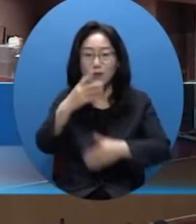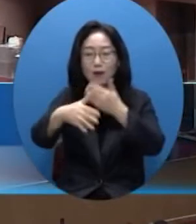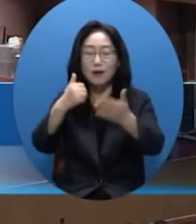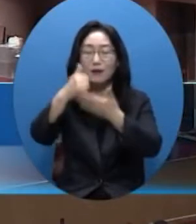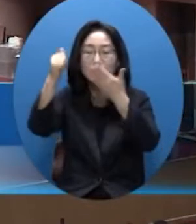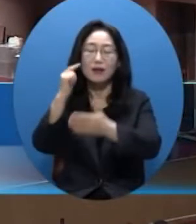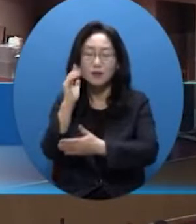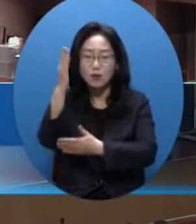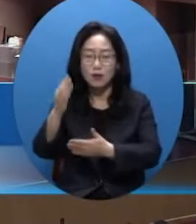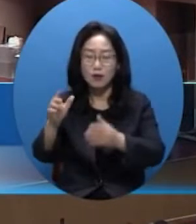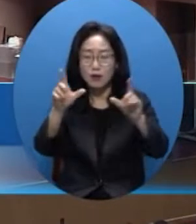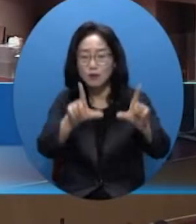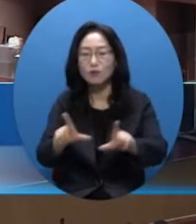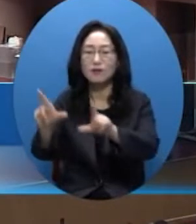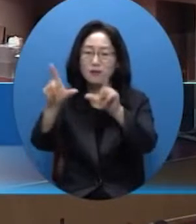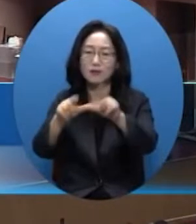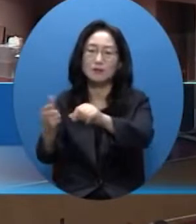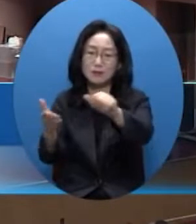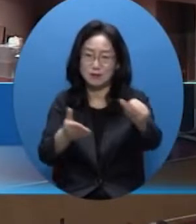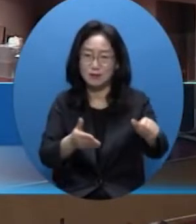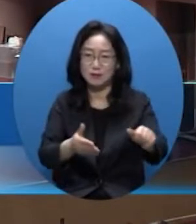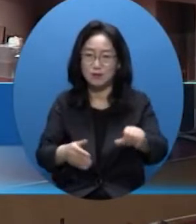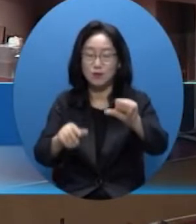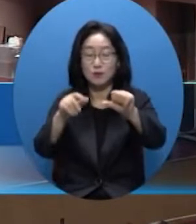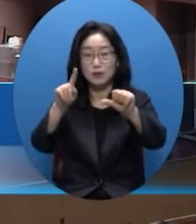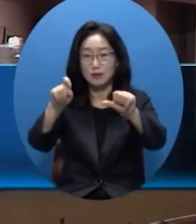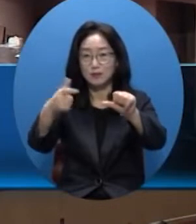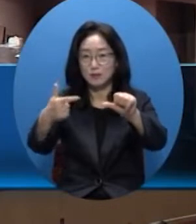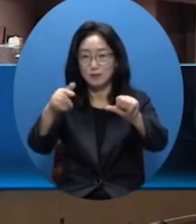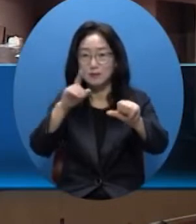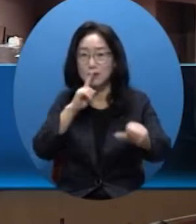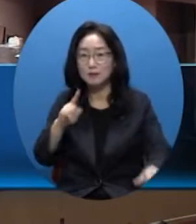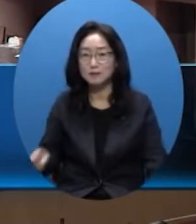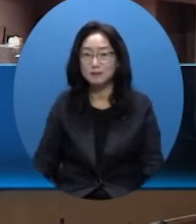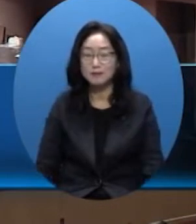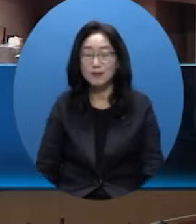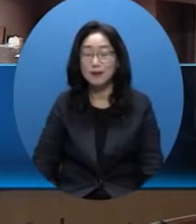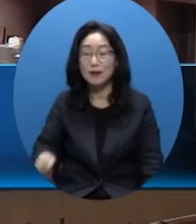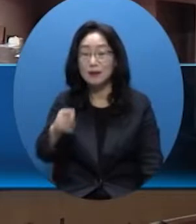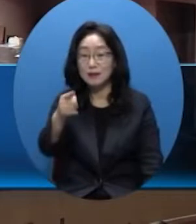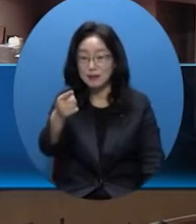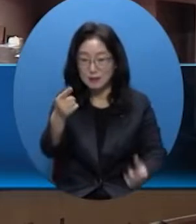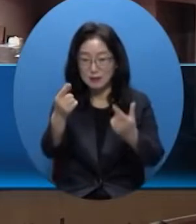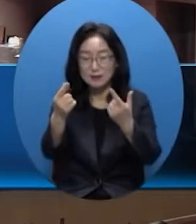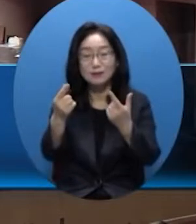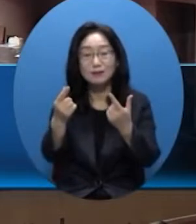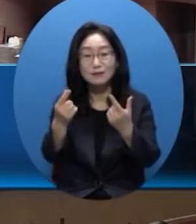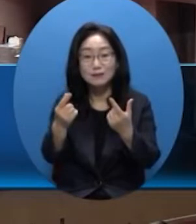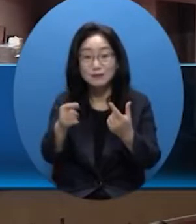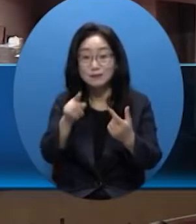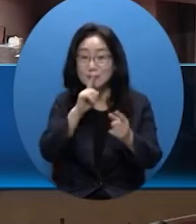살라고 하는 것입니다 5장 심지어 립니다 성경은 말씀합니다